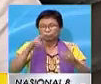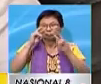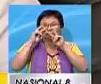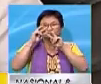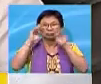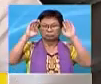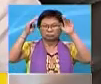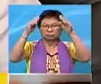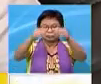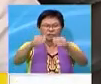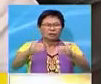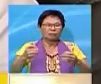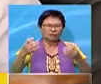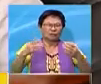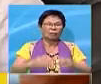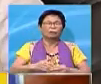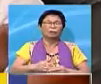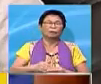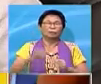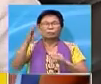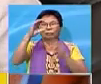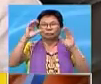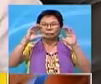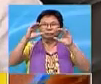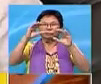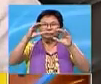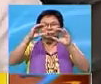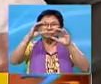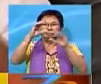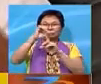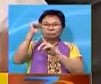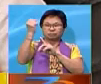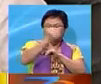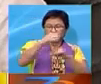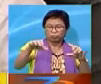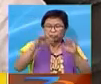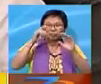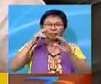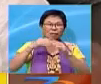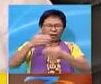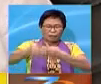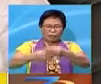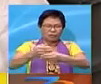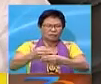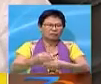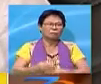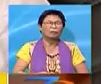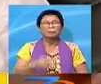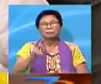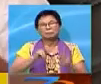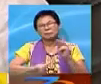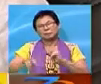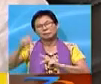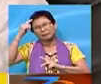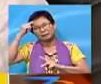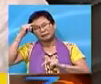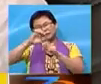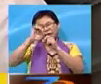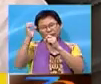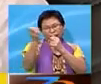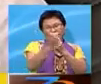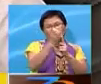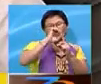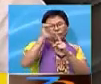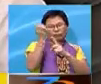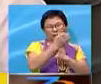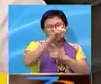that have taken it to a very advanced level. You are not only looking at when people think green environment, but actually this is